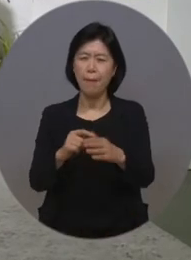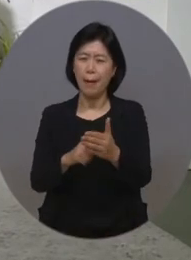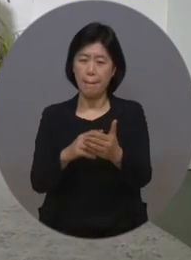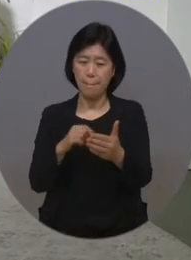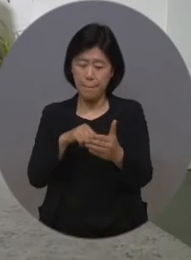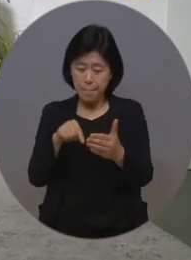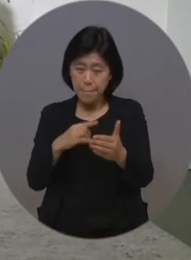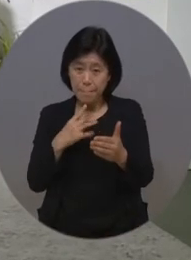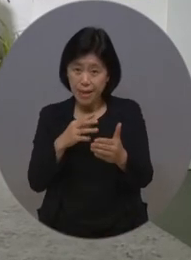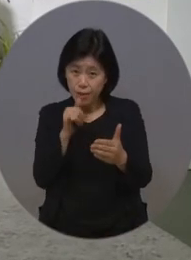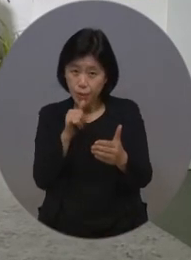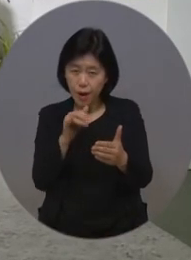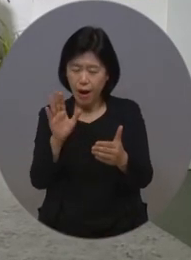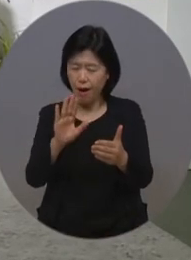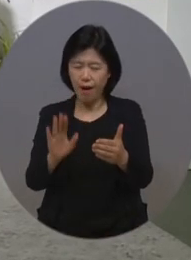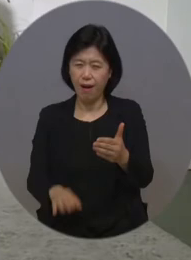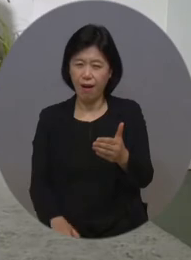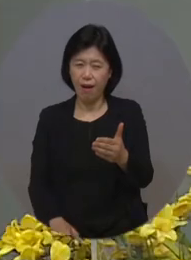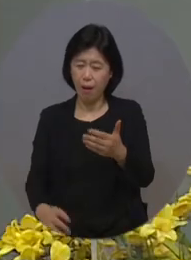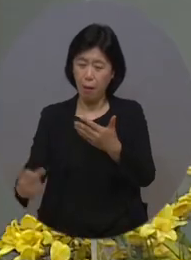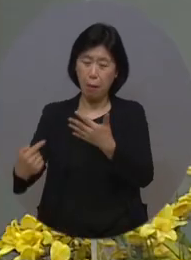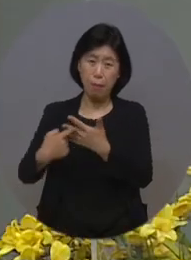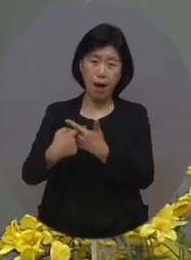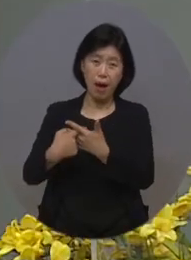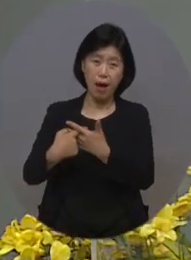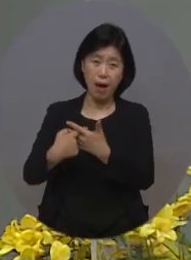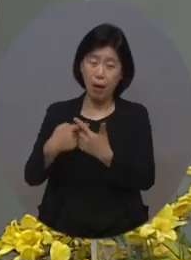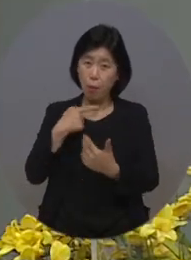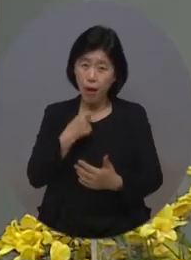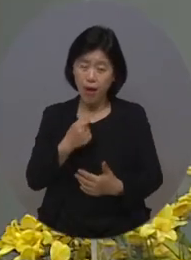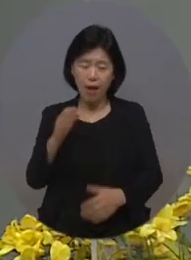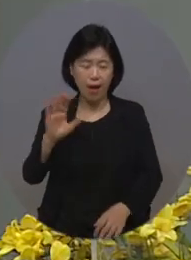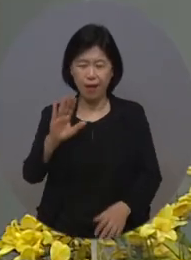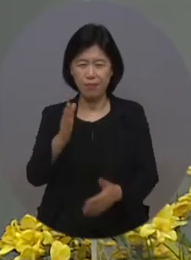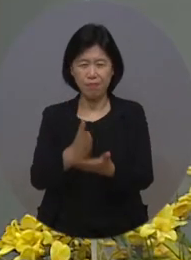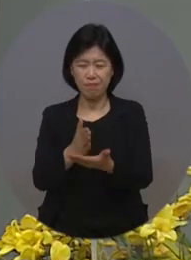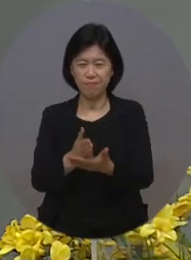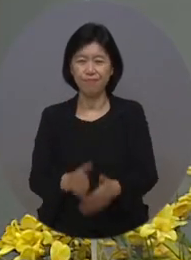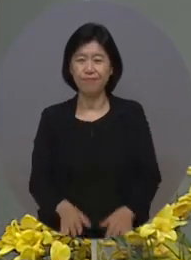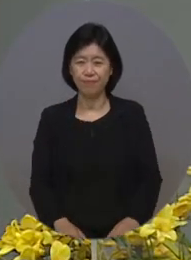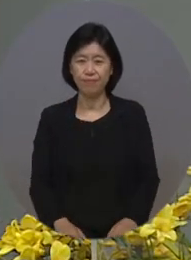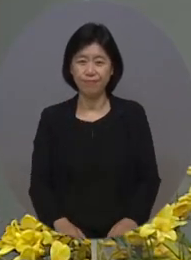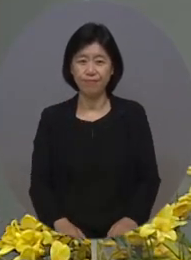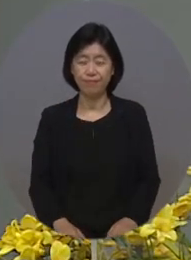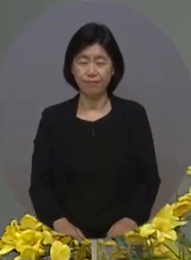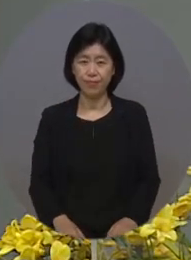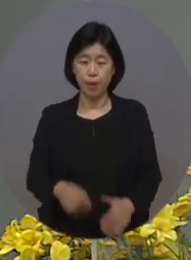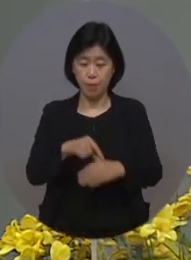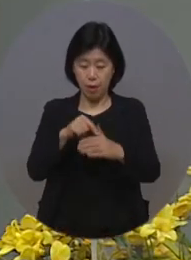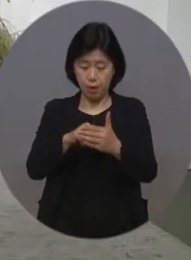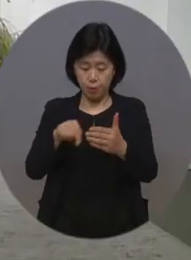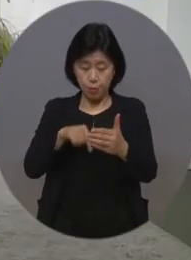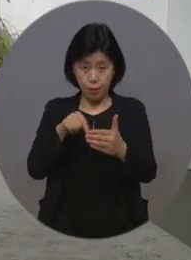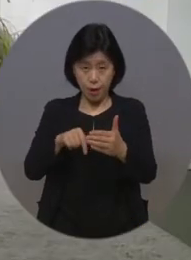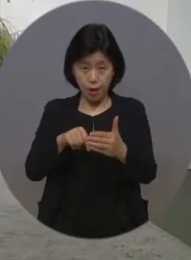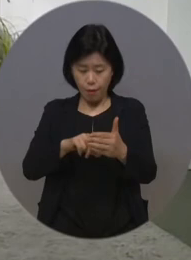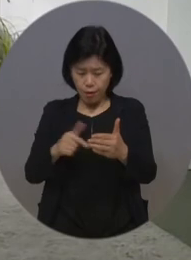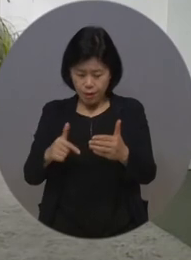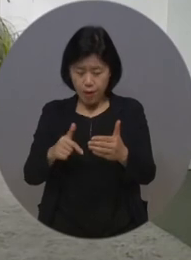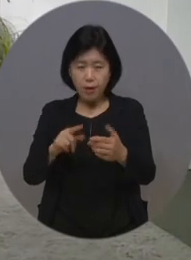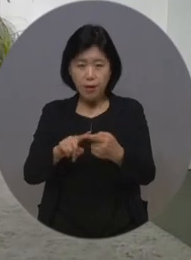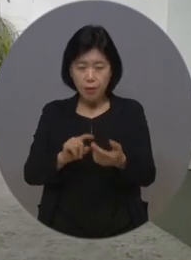알아주기를 바라는 건 안 된다 마음의 갖고 있는 것을 표현해야 된다 얘기를 많이 하거든요 자상하고